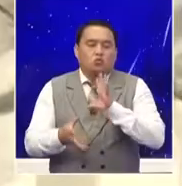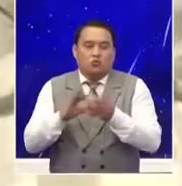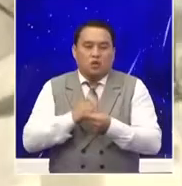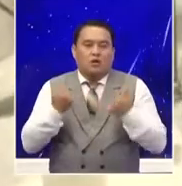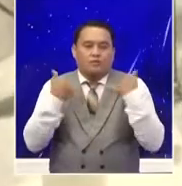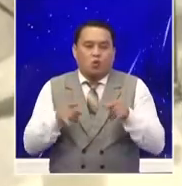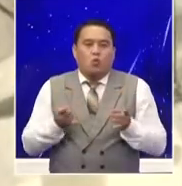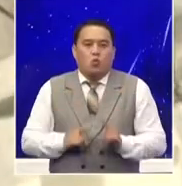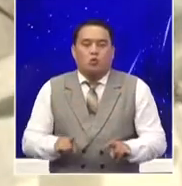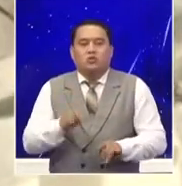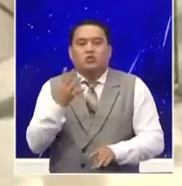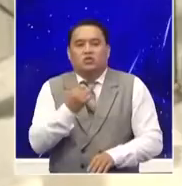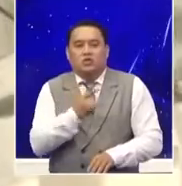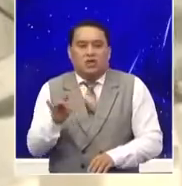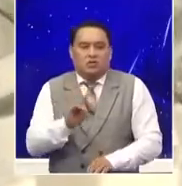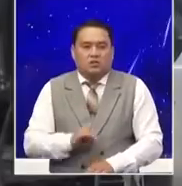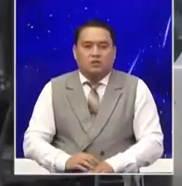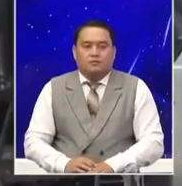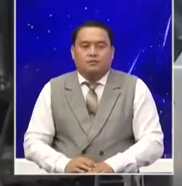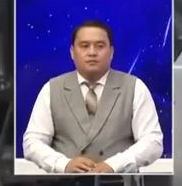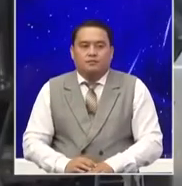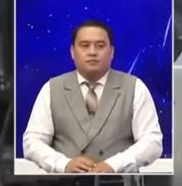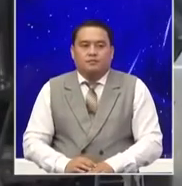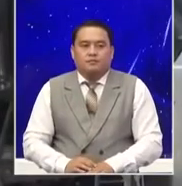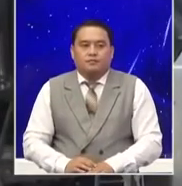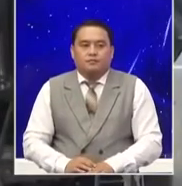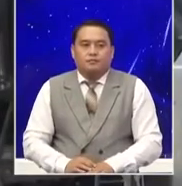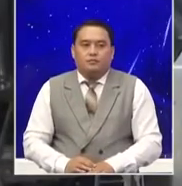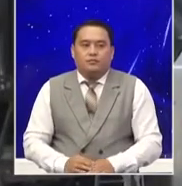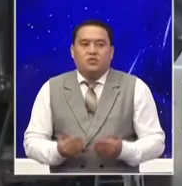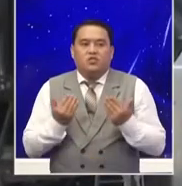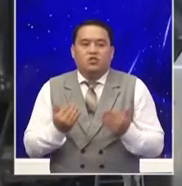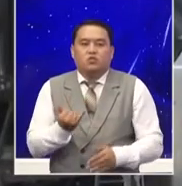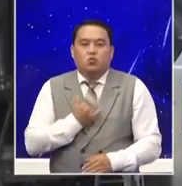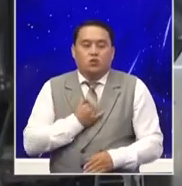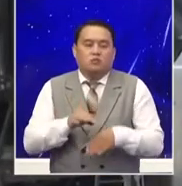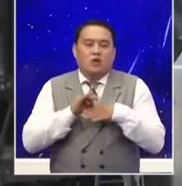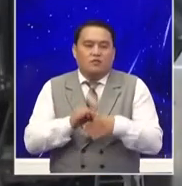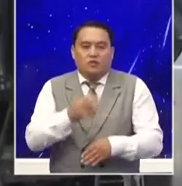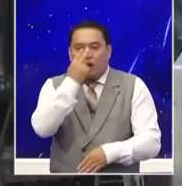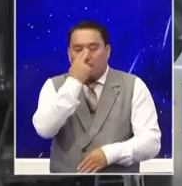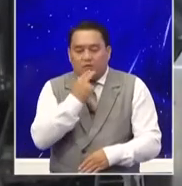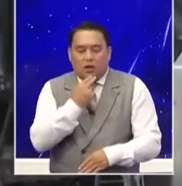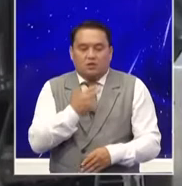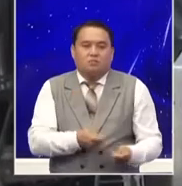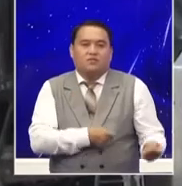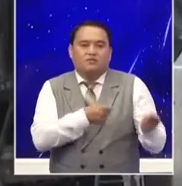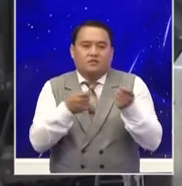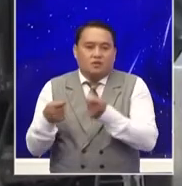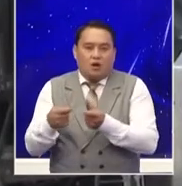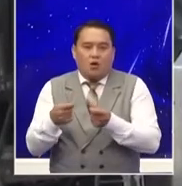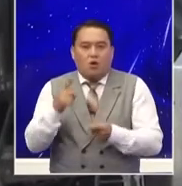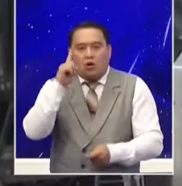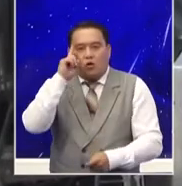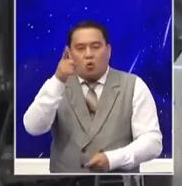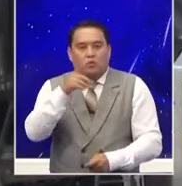количество скота увеличится в 4,5 раза. В данный момент пока у нас адаптация идет. Сейчас пока не привезли, мы год не